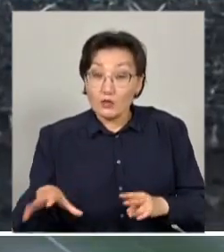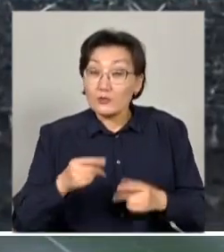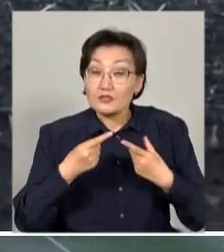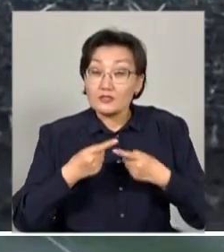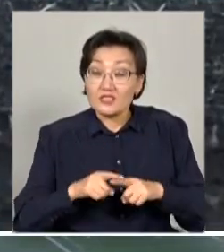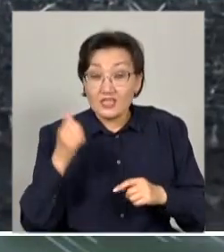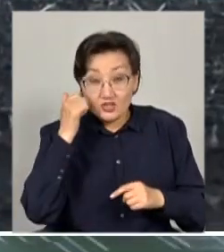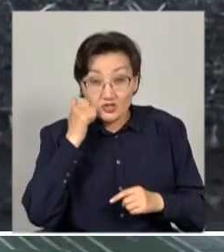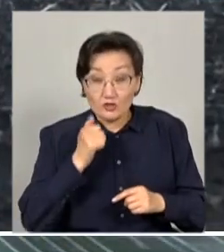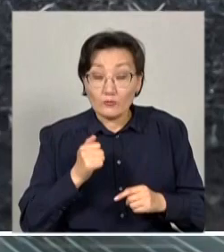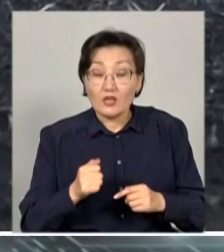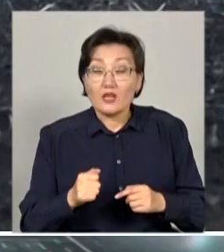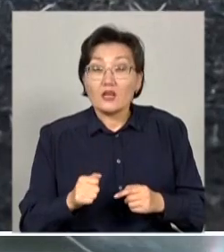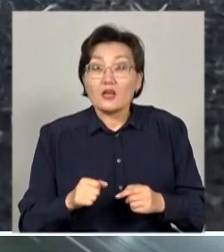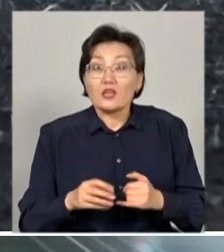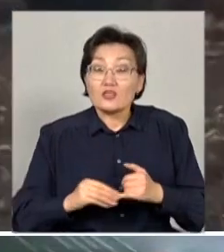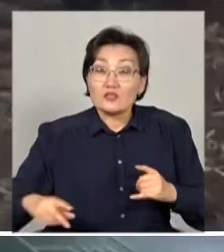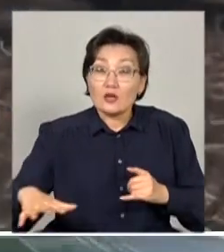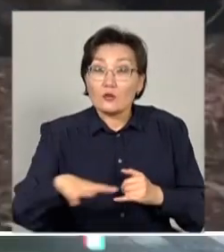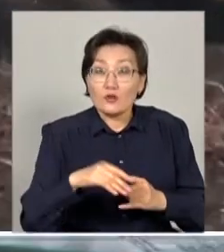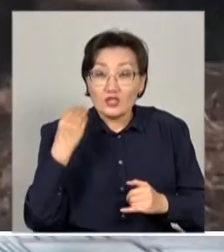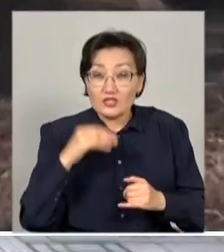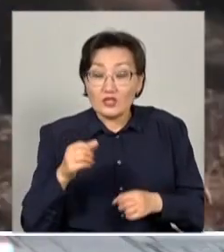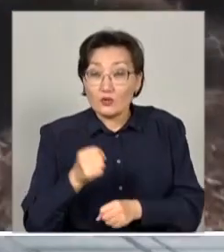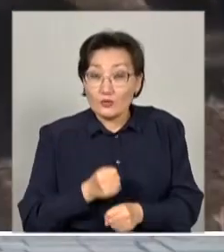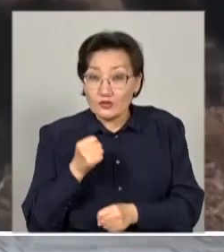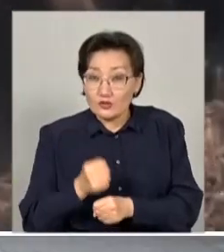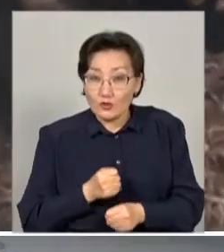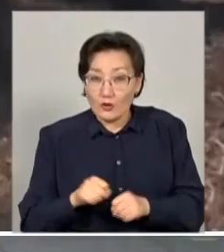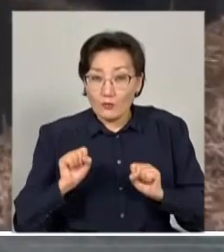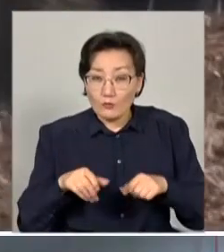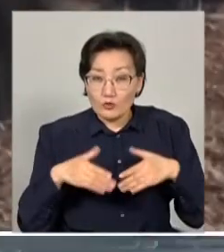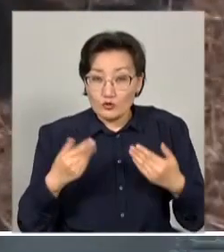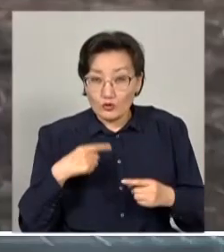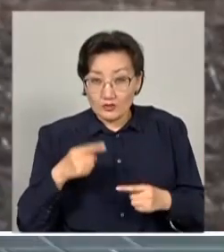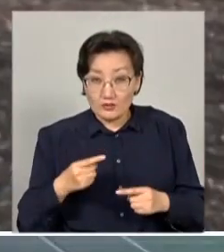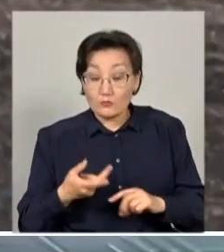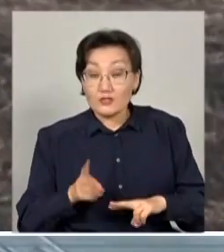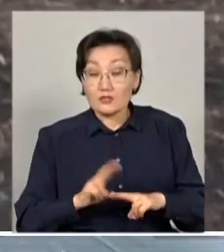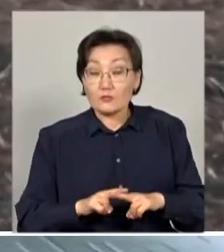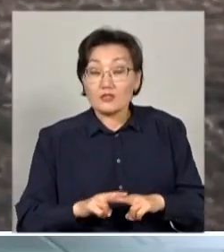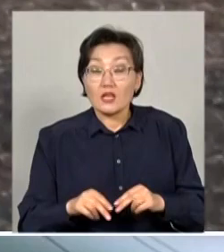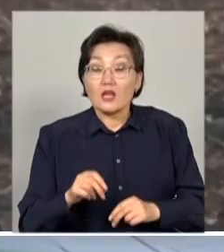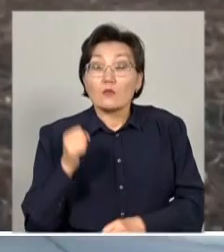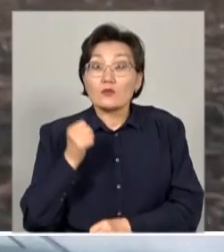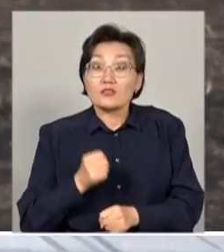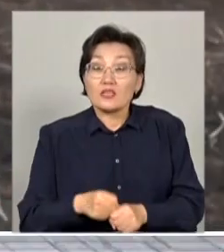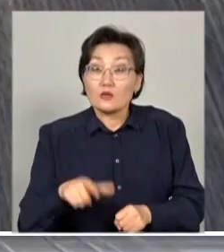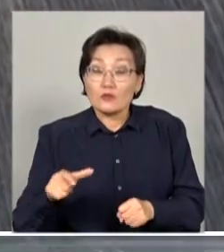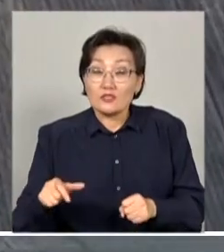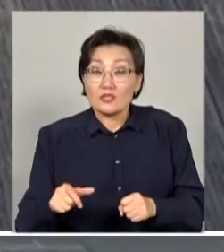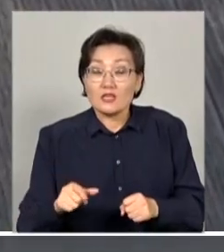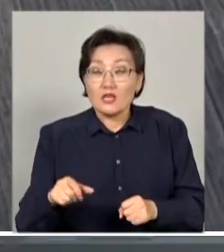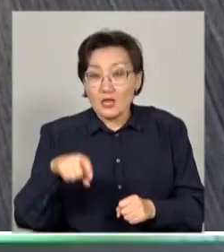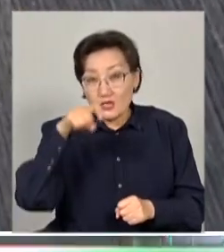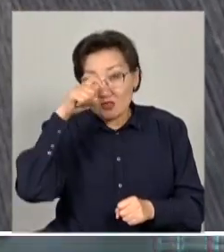техника ескірген, онымен егіс алқабын сапалы өңдеуге мүмкіндік жоқтығын жеткізді. Осыдан барып еңбеккерлердің ала жаздайғы